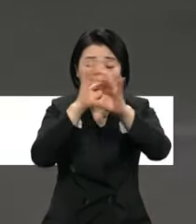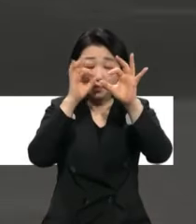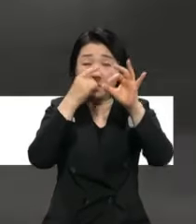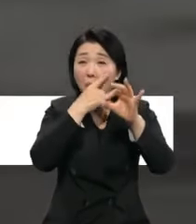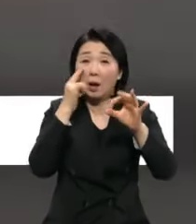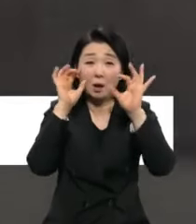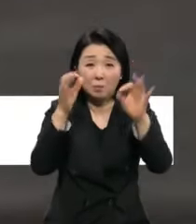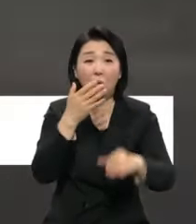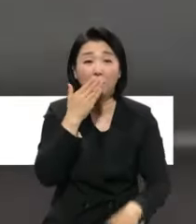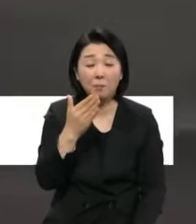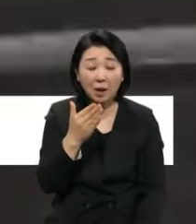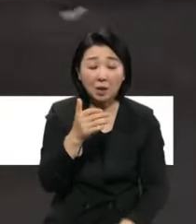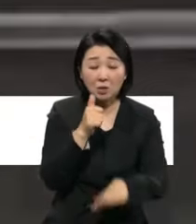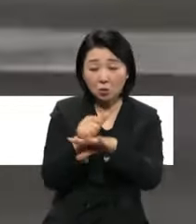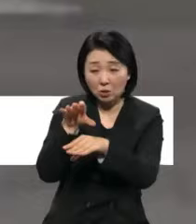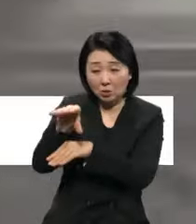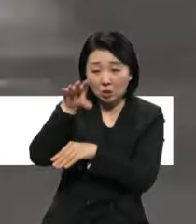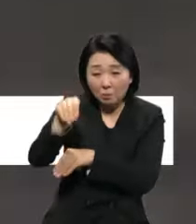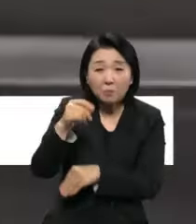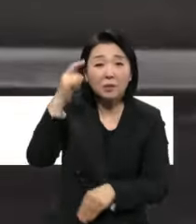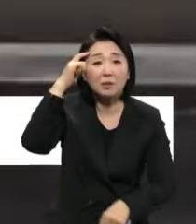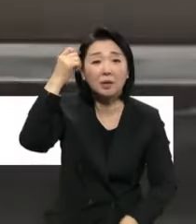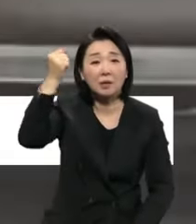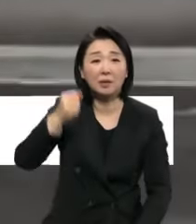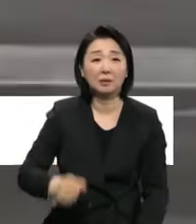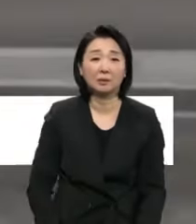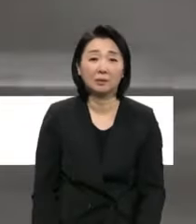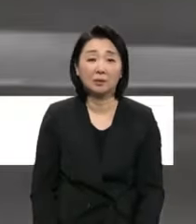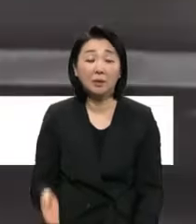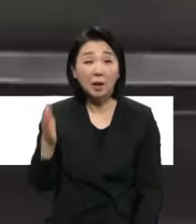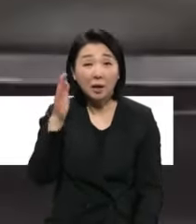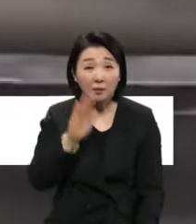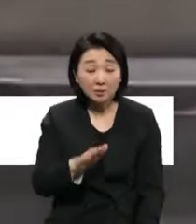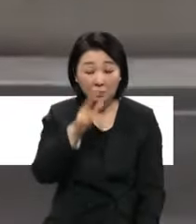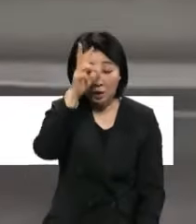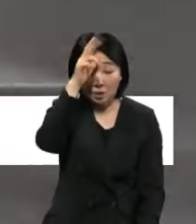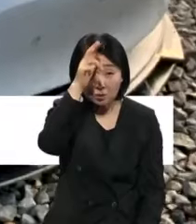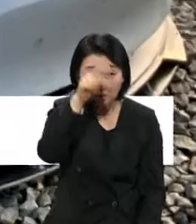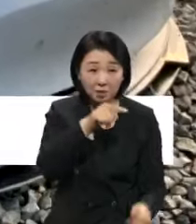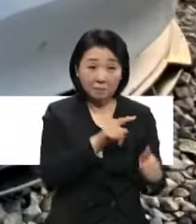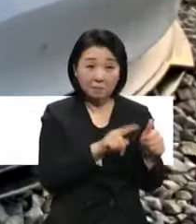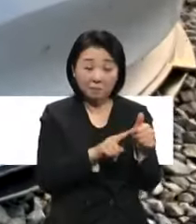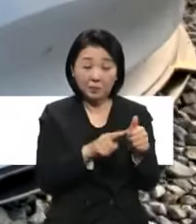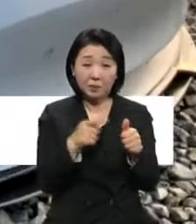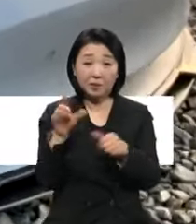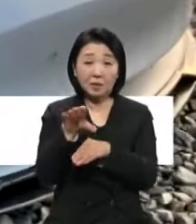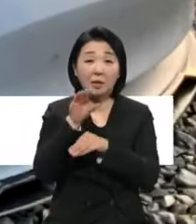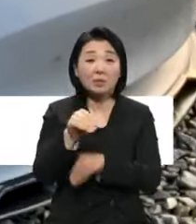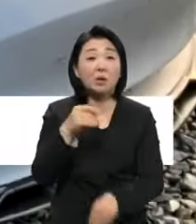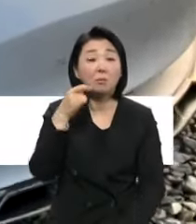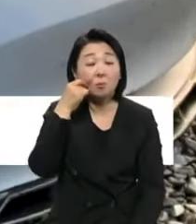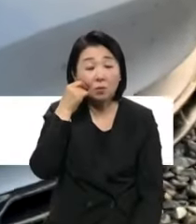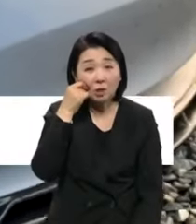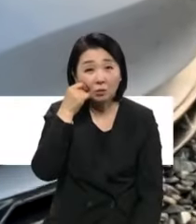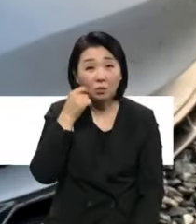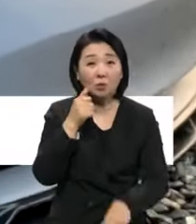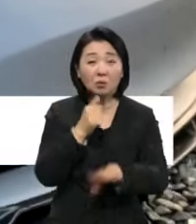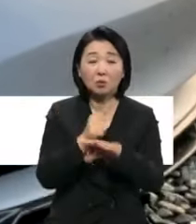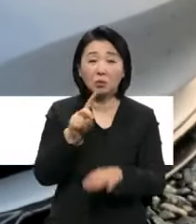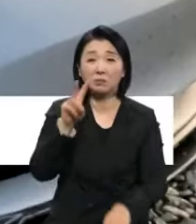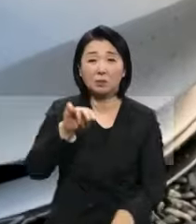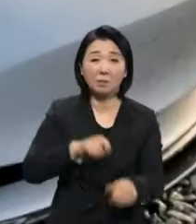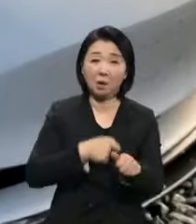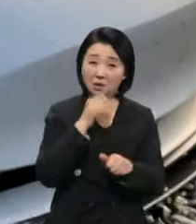식별 가능해 차가 멈출 줄 알았다는 겁니다. 그러나 경찰은 도티에게 차량 제어를 하지 못했다며 24만 원의